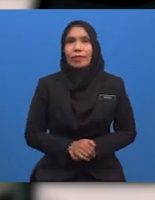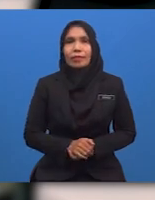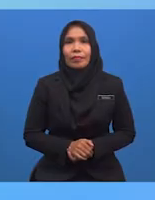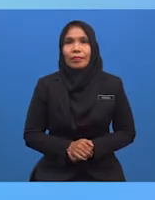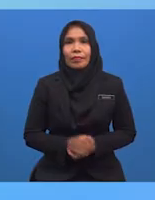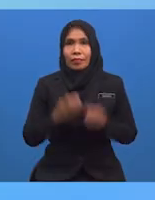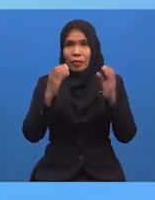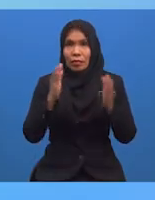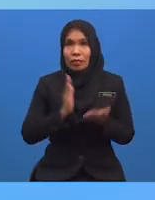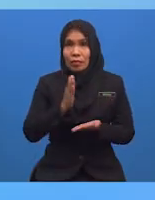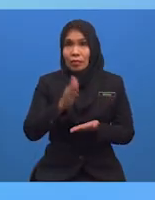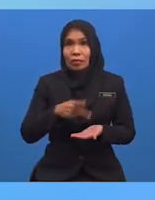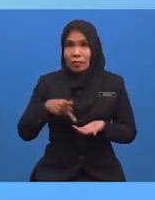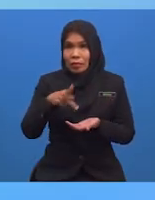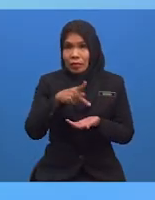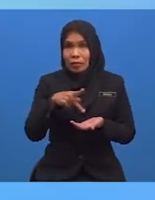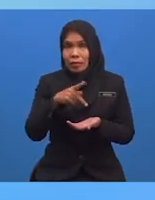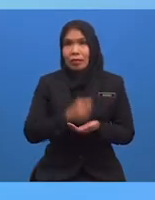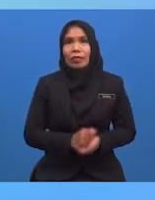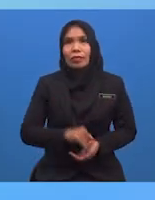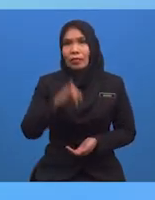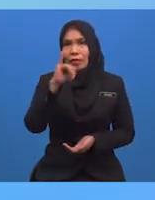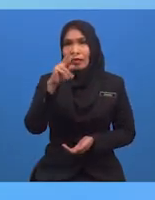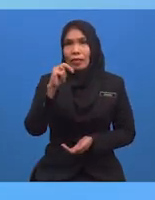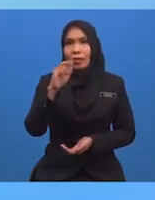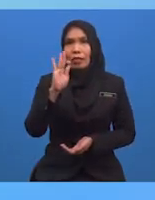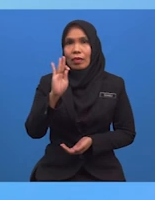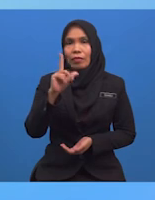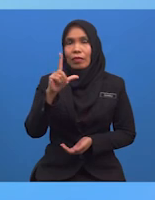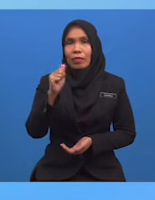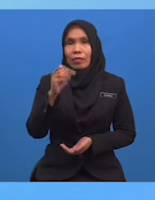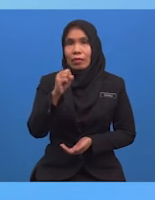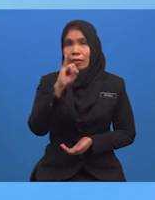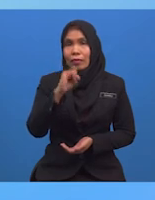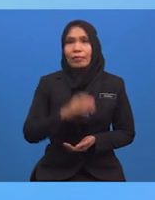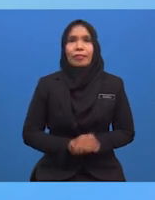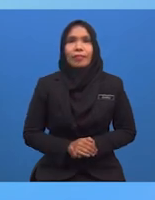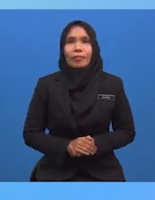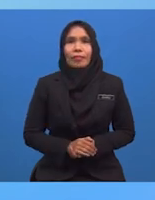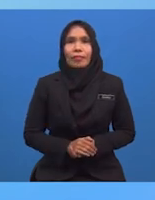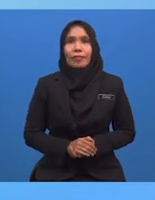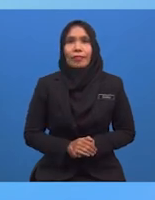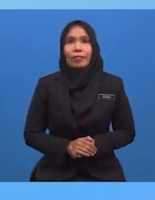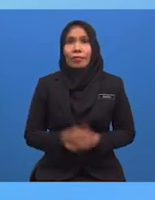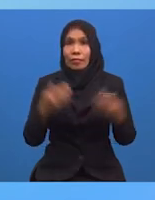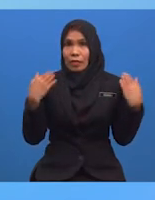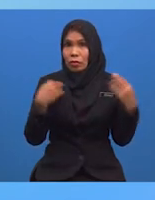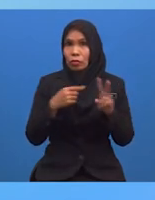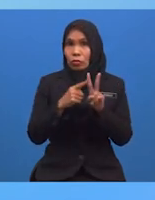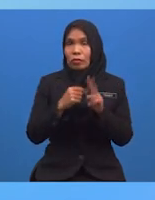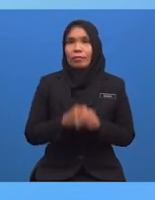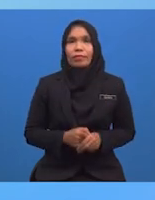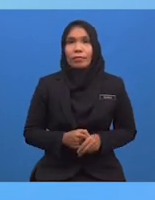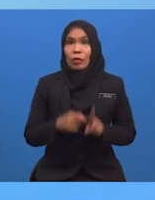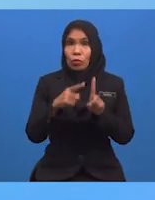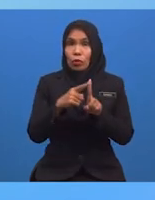teruskan dengan kesan-kesan inflasi sama ada membawa kesan-kesan positif atau kesan-kesan negatif.